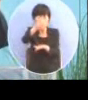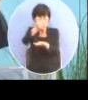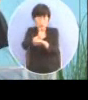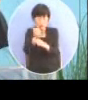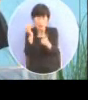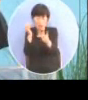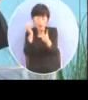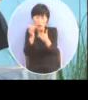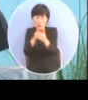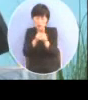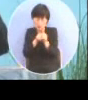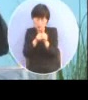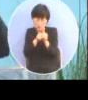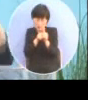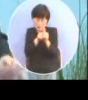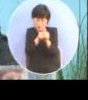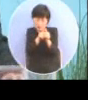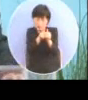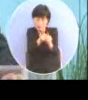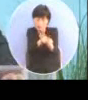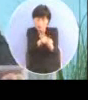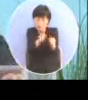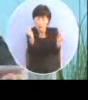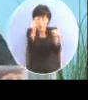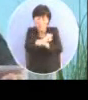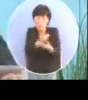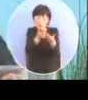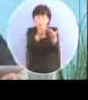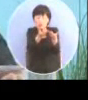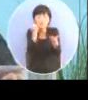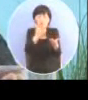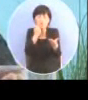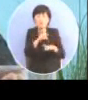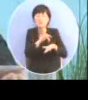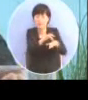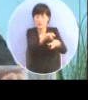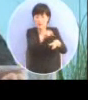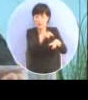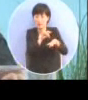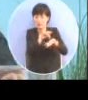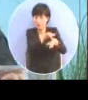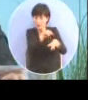따라가서 멸망시킬 이 흑암 세력은 여러분이 하나만 딱 모르게 만들어. 아, cái thế lực